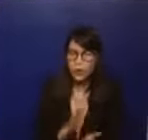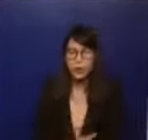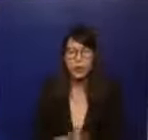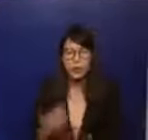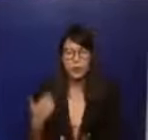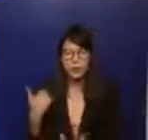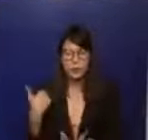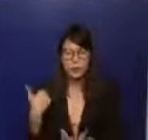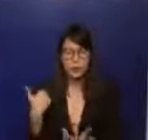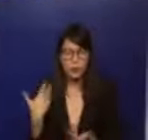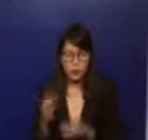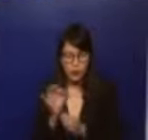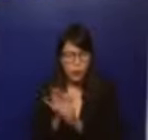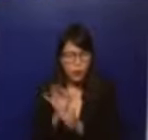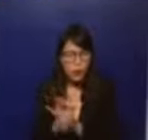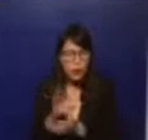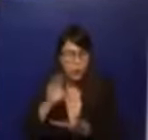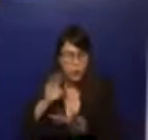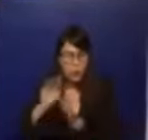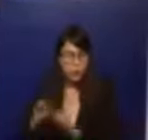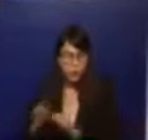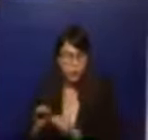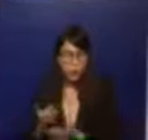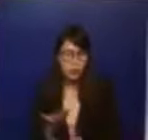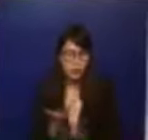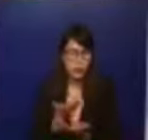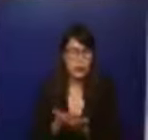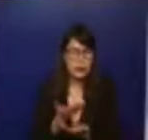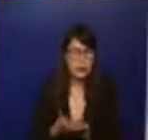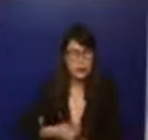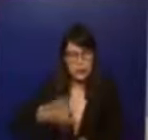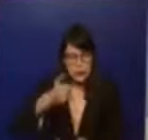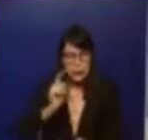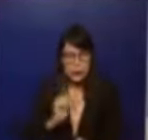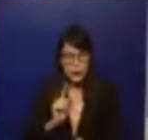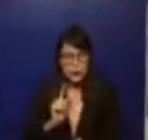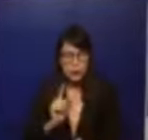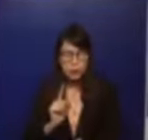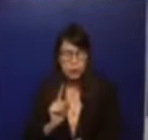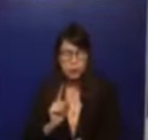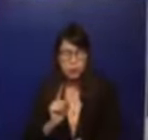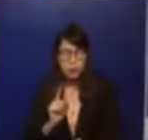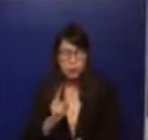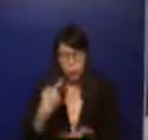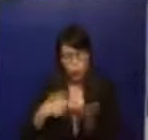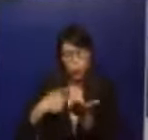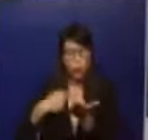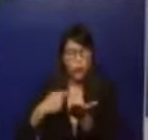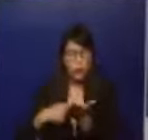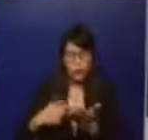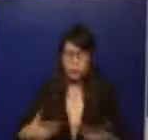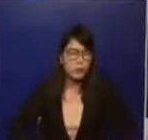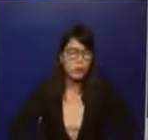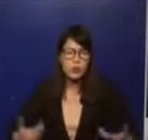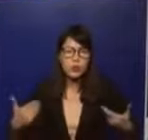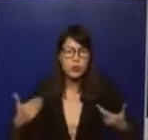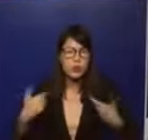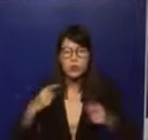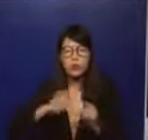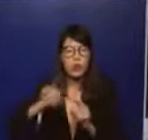รณ์ออมทรัพย์หรือเงินที่เราได้นะคะจากเงินสมทบผู้ประกันตนนะคะพวกนี้ไม่ต้องมานำ